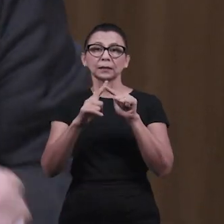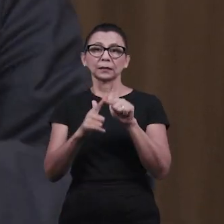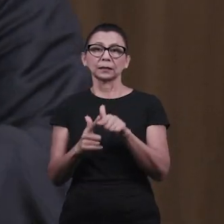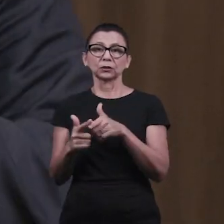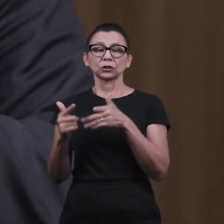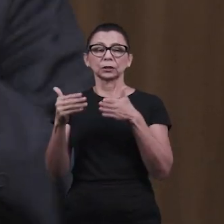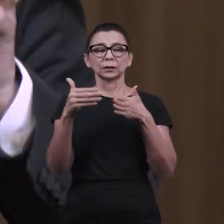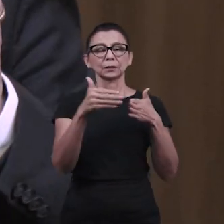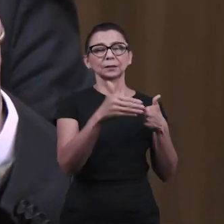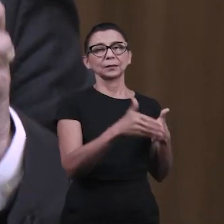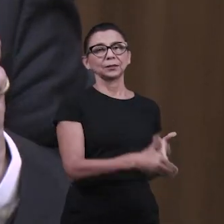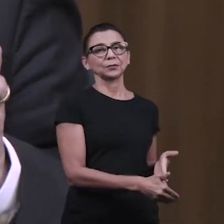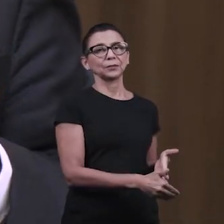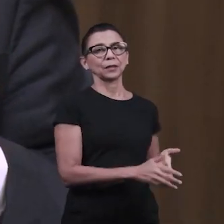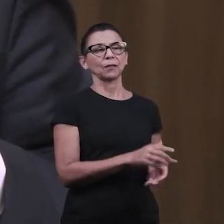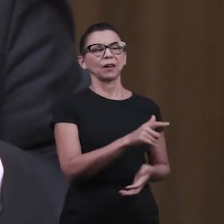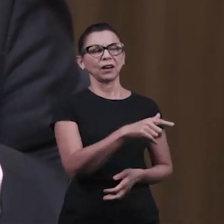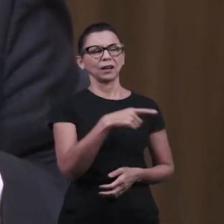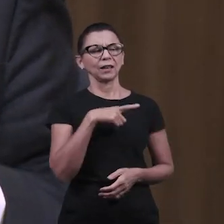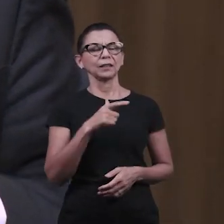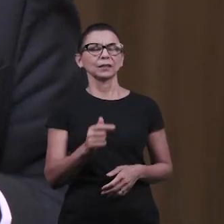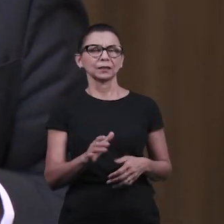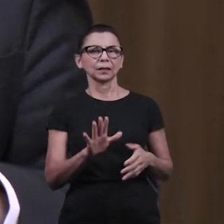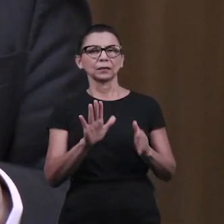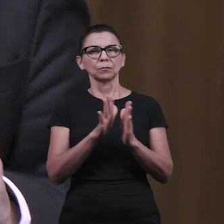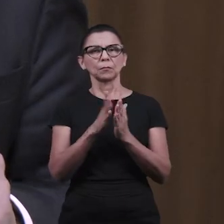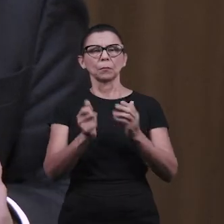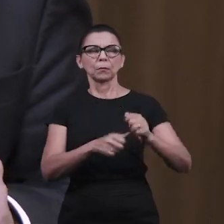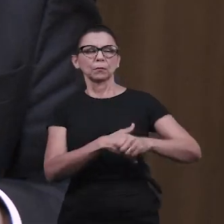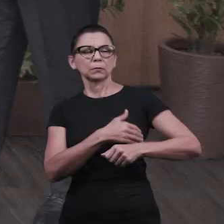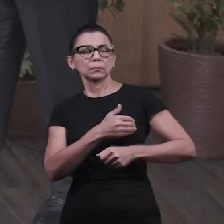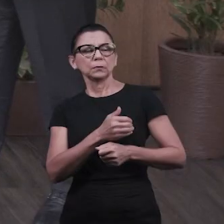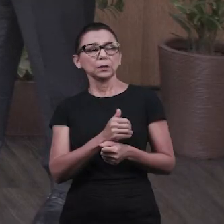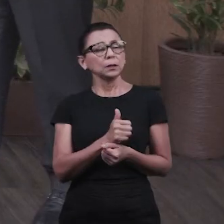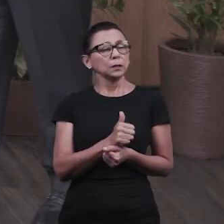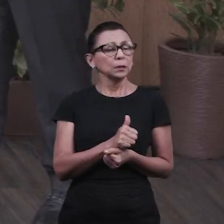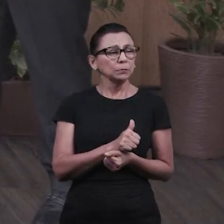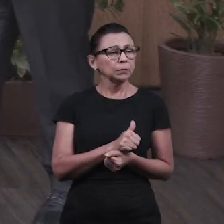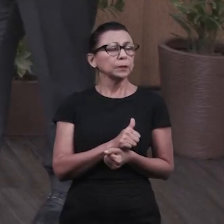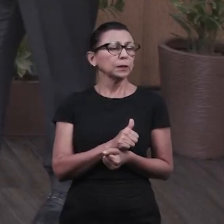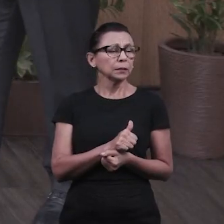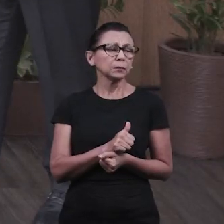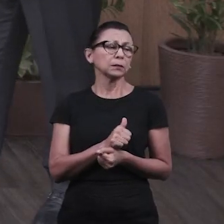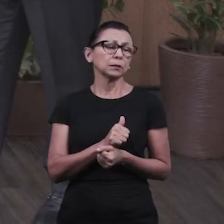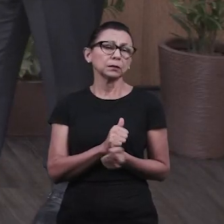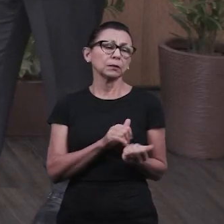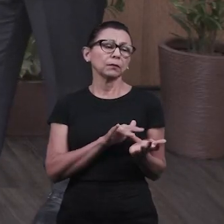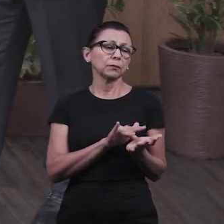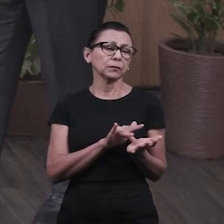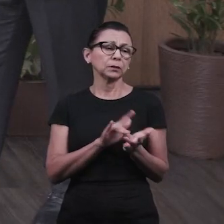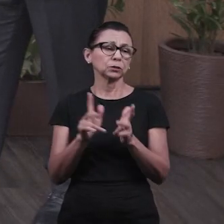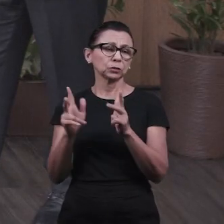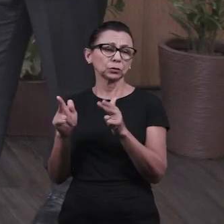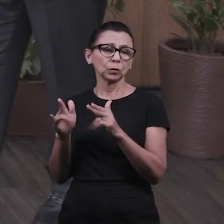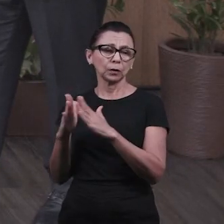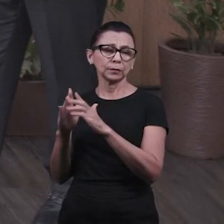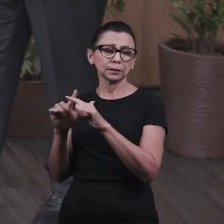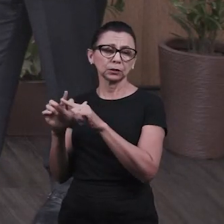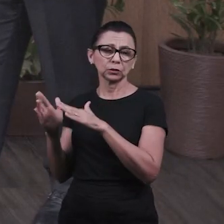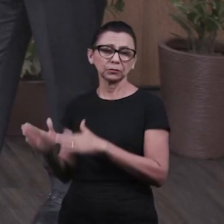Elle parle aussi de Jésus, mais elle n'est pas engagée avec la vérité de l'Évangile. Et dans ce